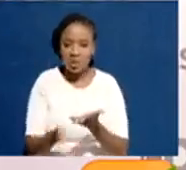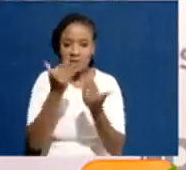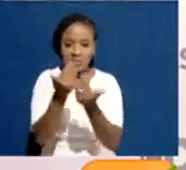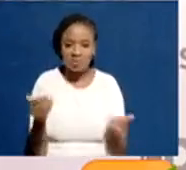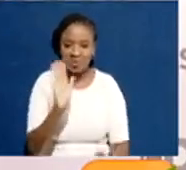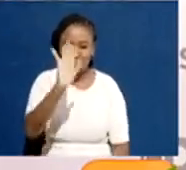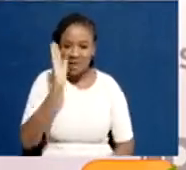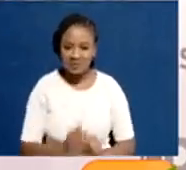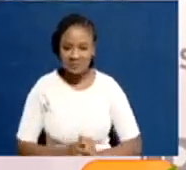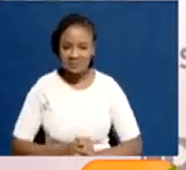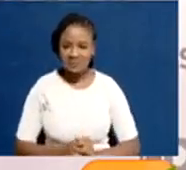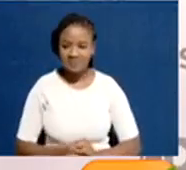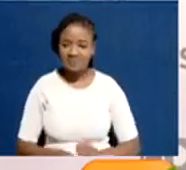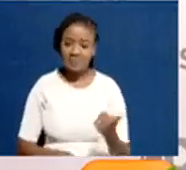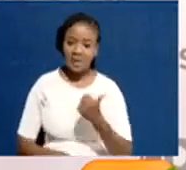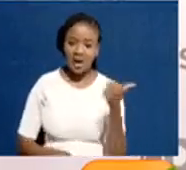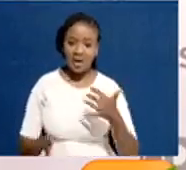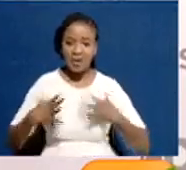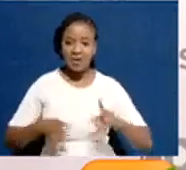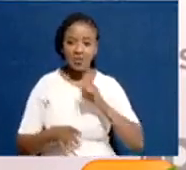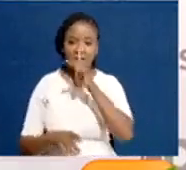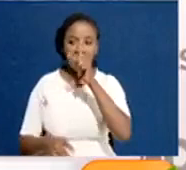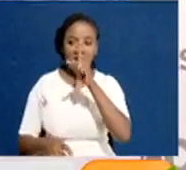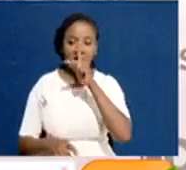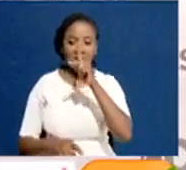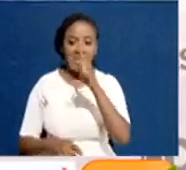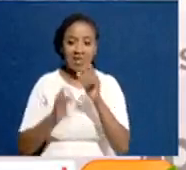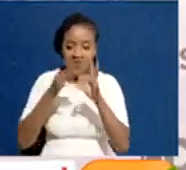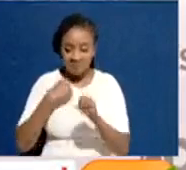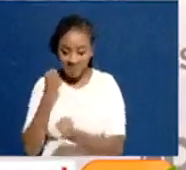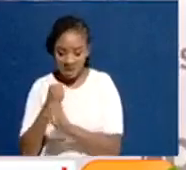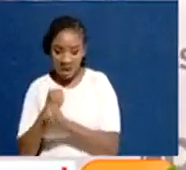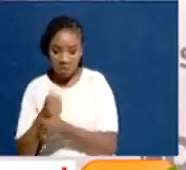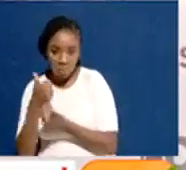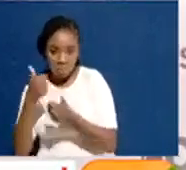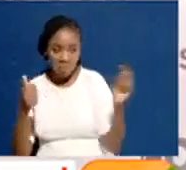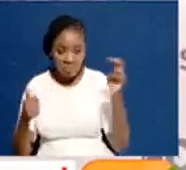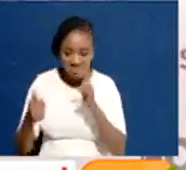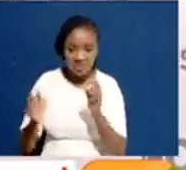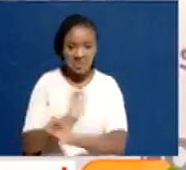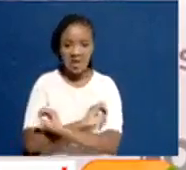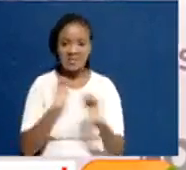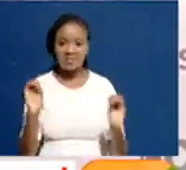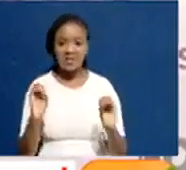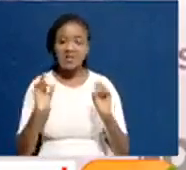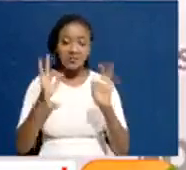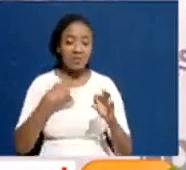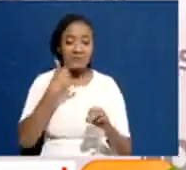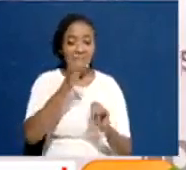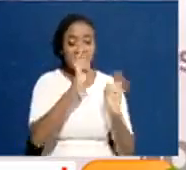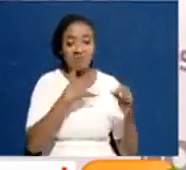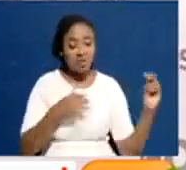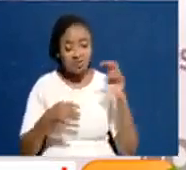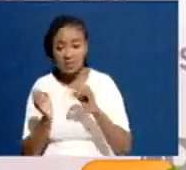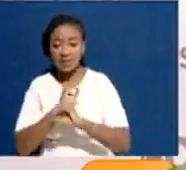Hawa watu wanapiga makelele hata ukifanya nini hawezi ona. Kwa hivyo tungeuliza kama hataki kuona wafunge macho